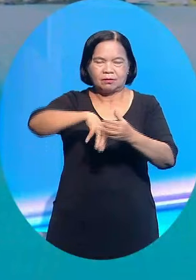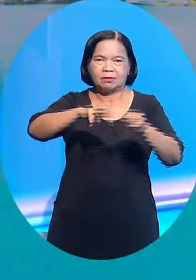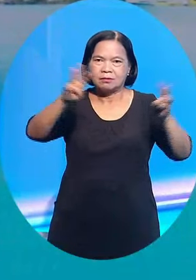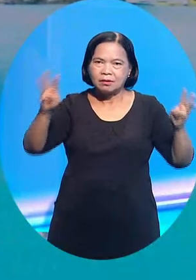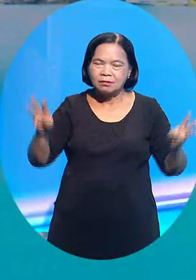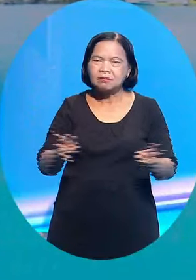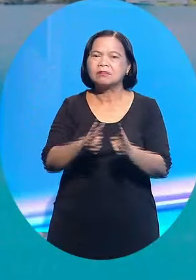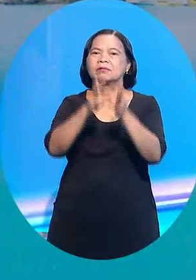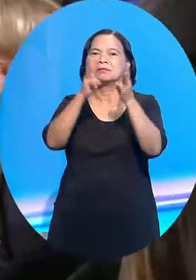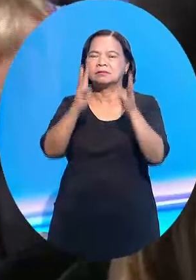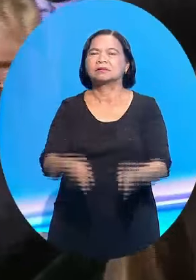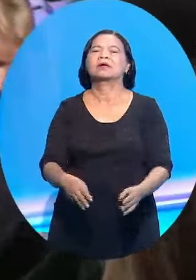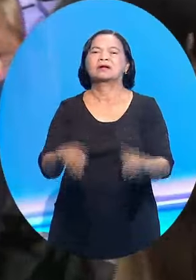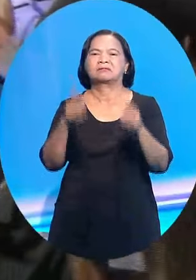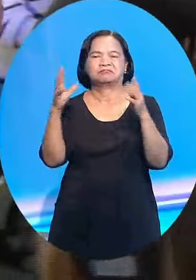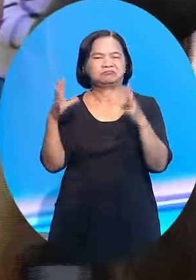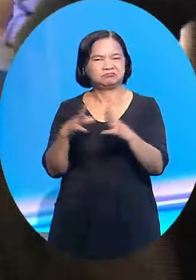kịch tính.